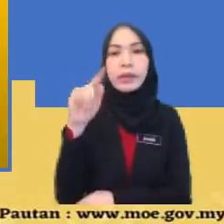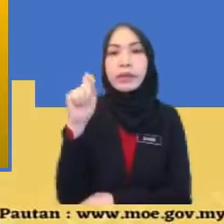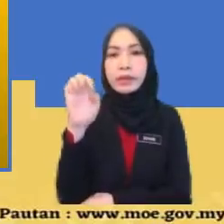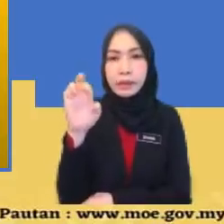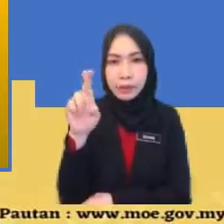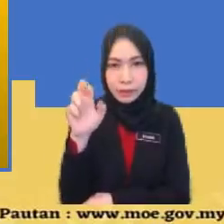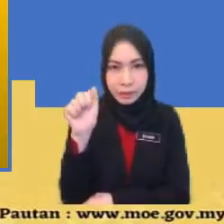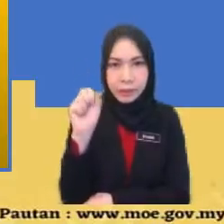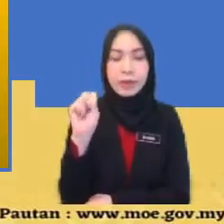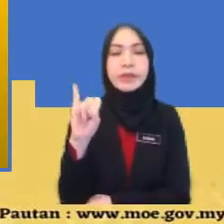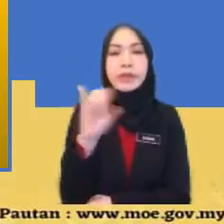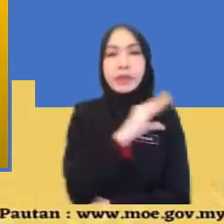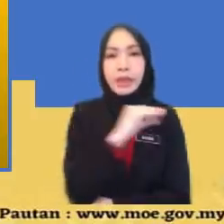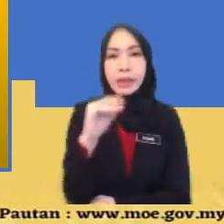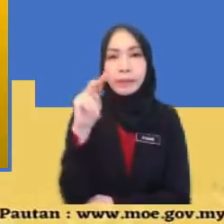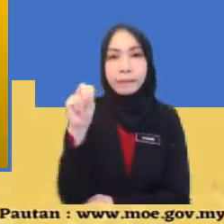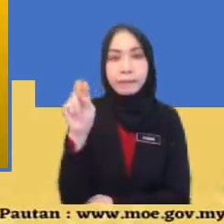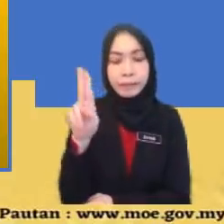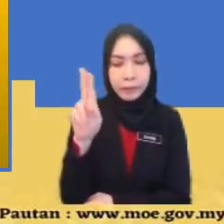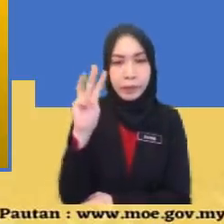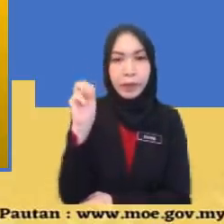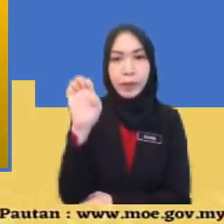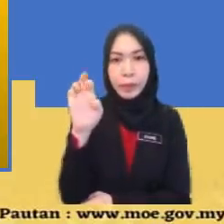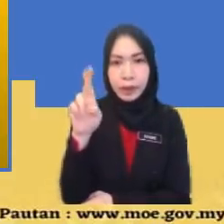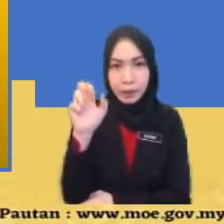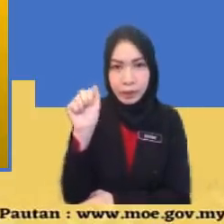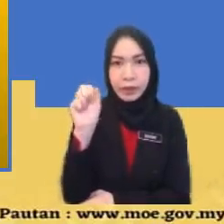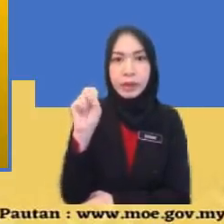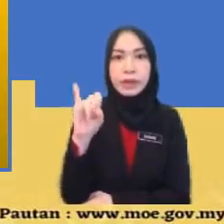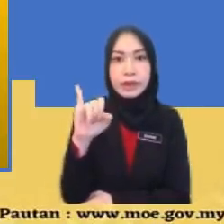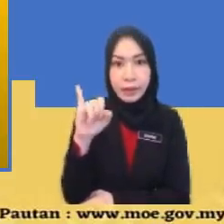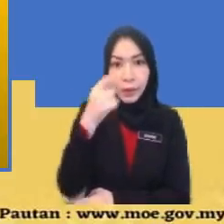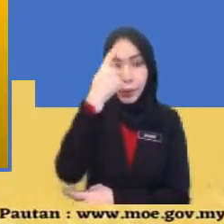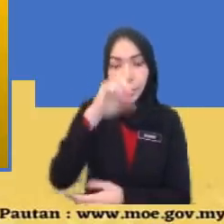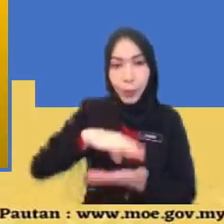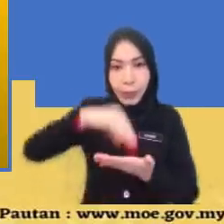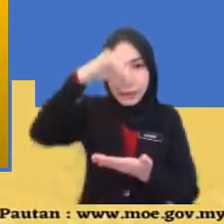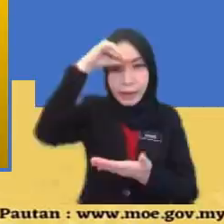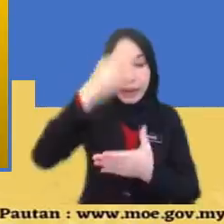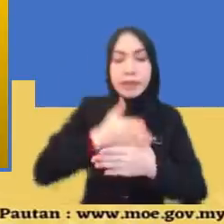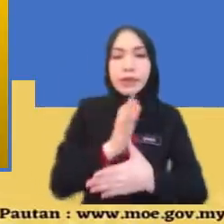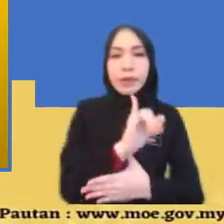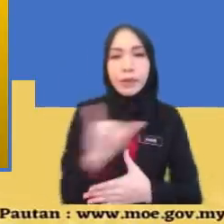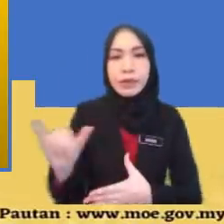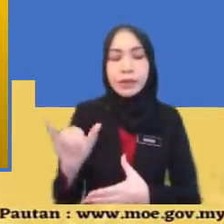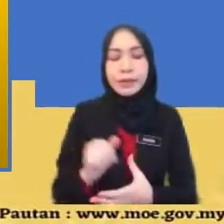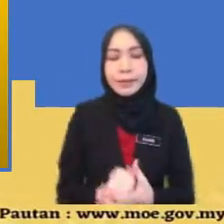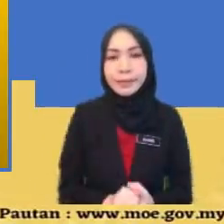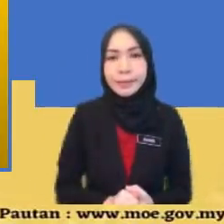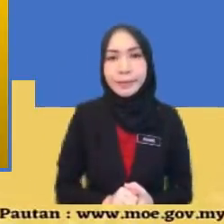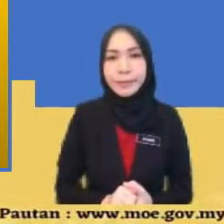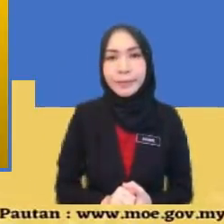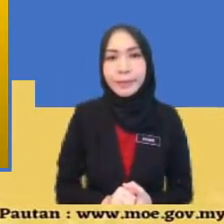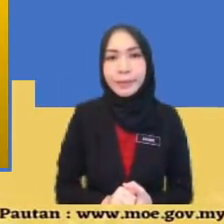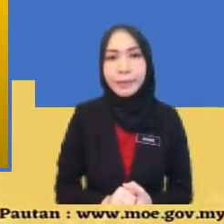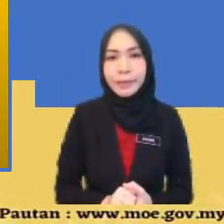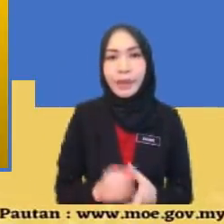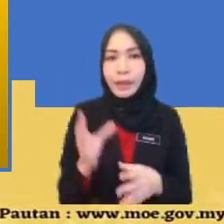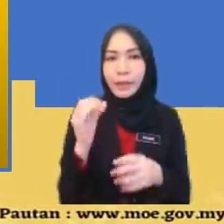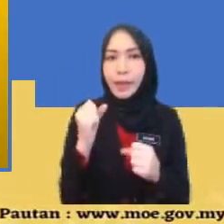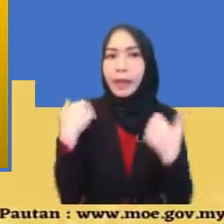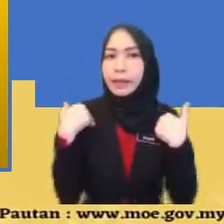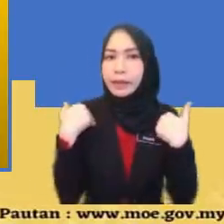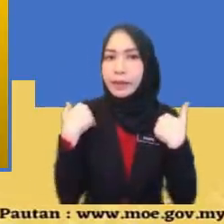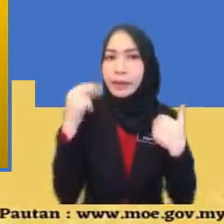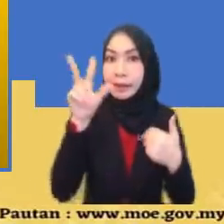pembelajaran yang seterusnya jadi modul literasi dan numerasi yang telah disediakan oleh cpm adalah terdiri dari tiga modul